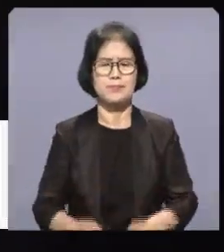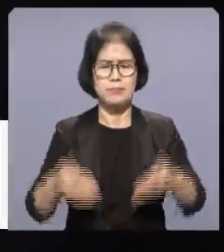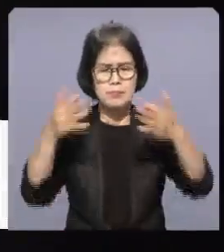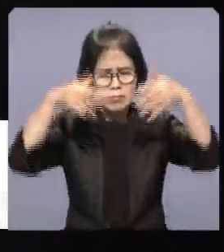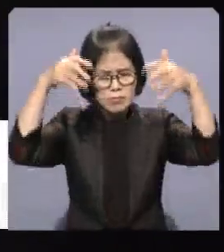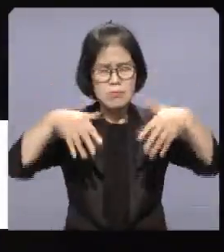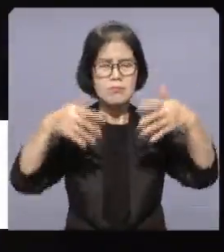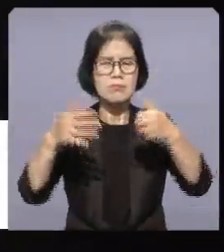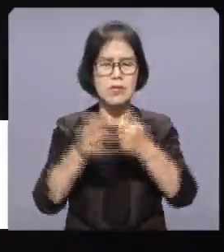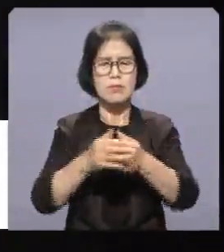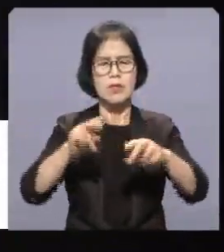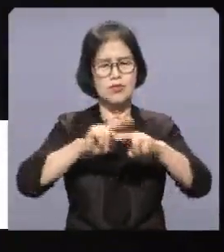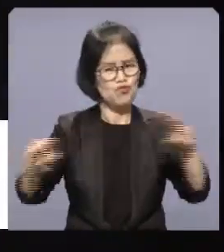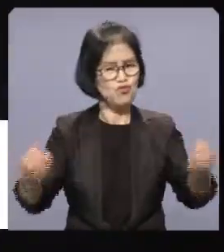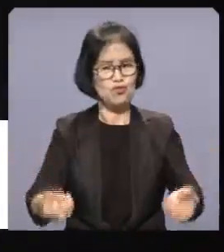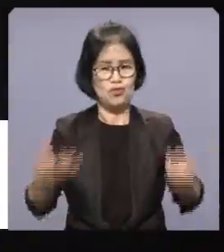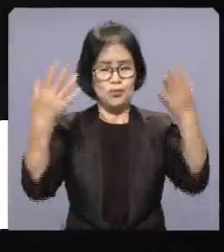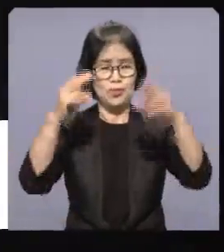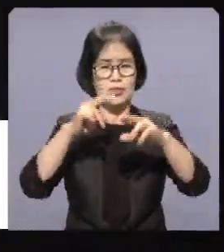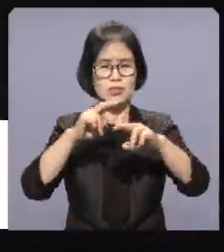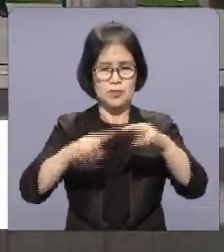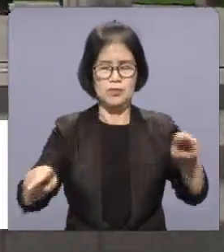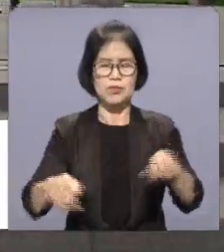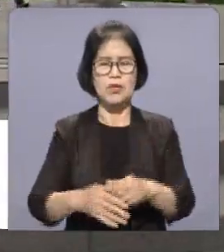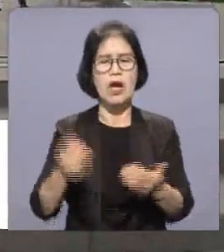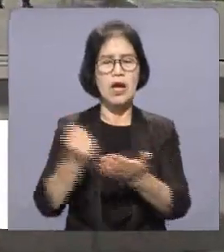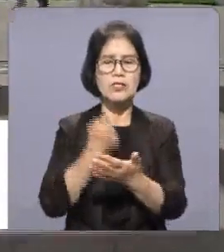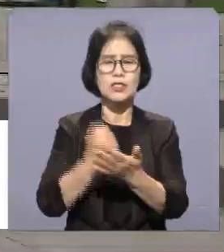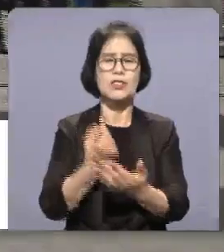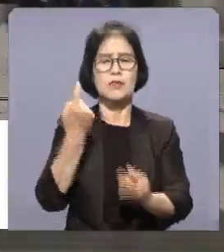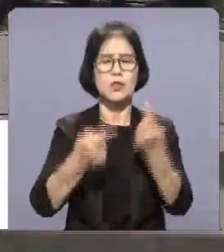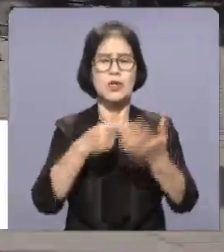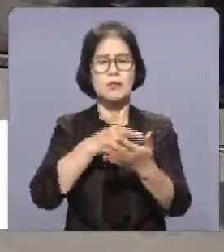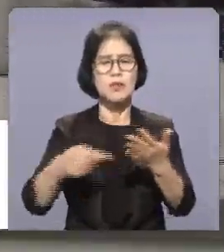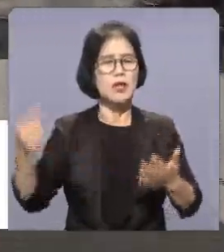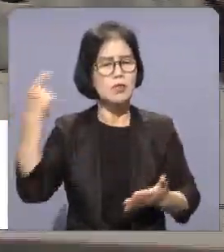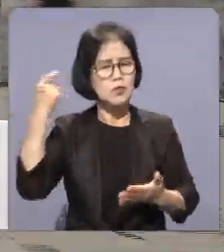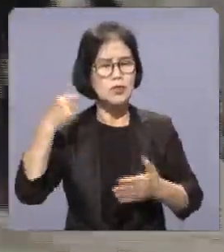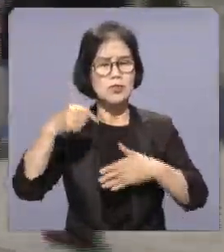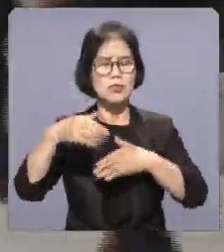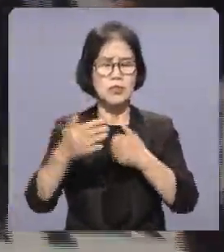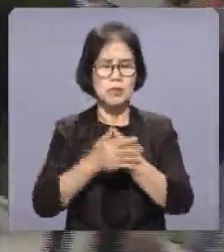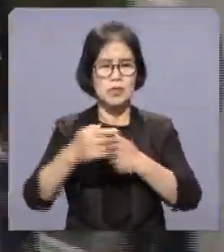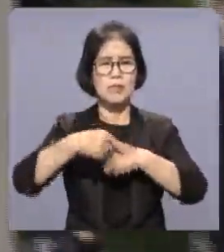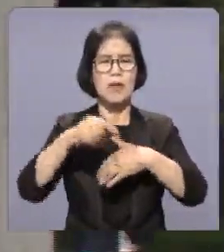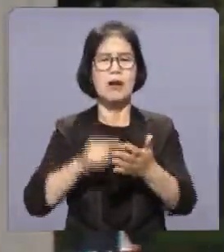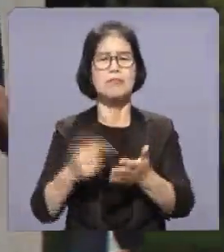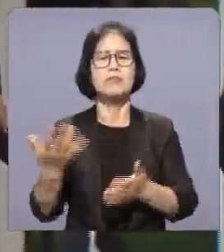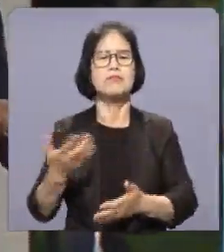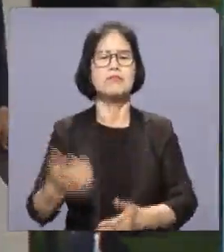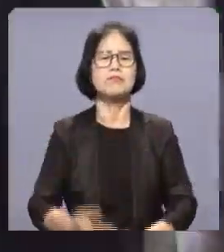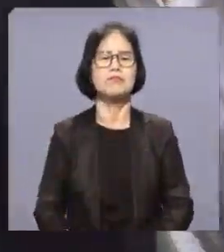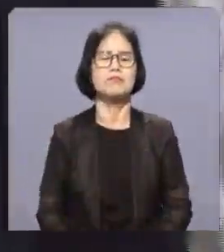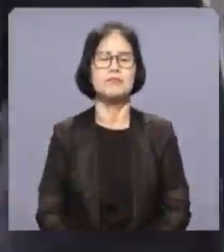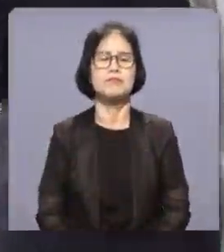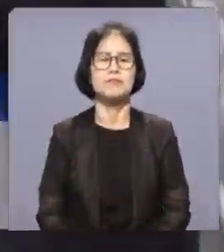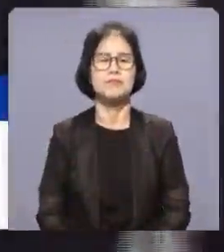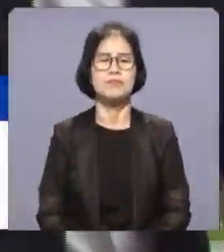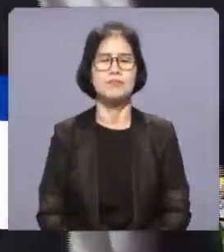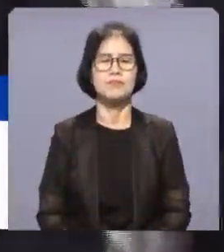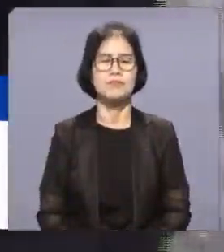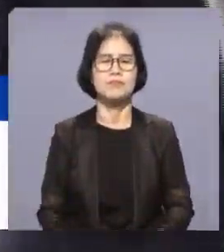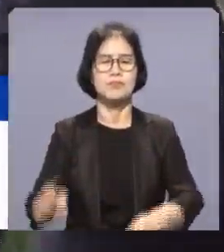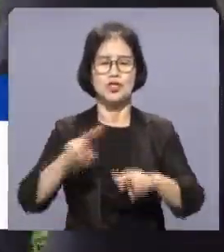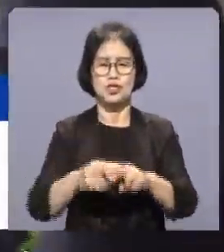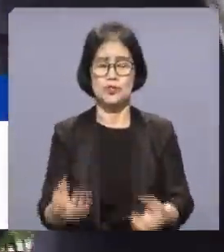집중호우로 취소한 취임식. 아쉽기보단 피해 소식에 마음이 무겁습니다. 취임식 취소하고